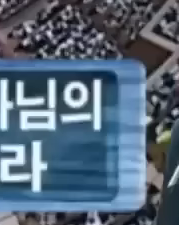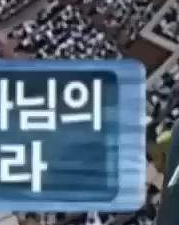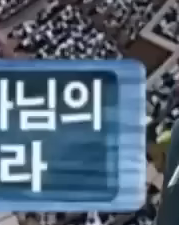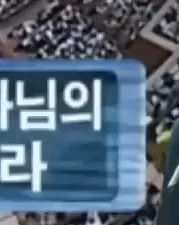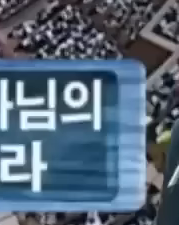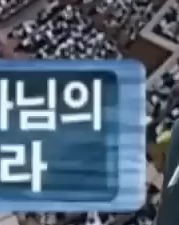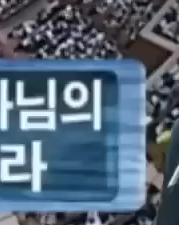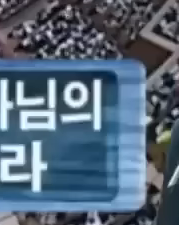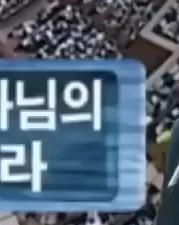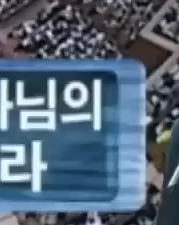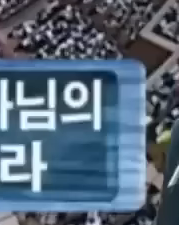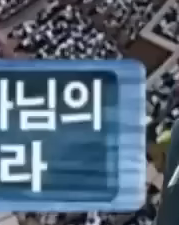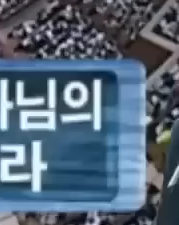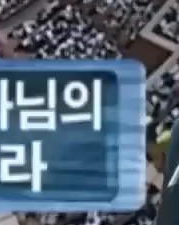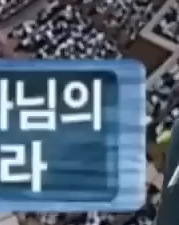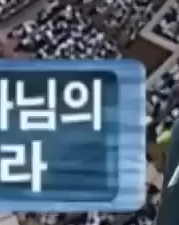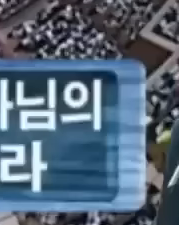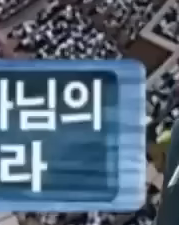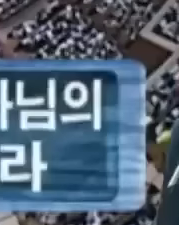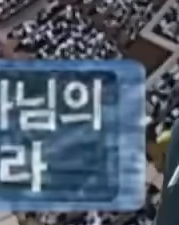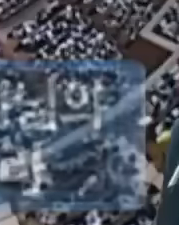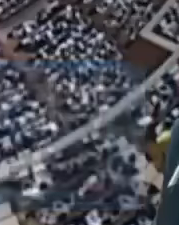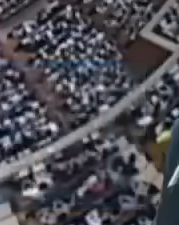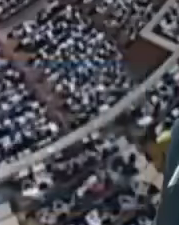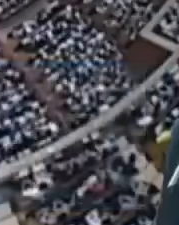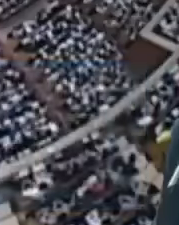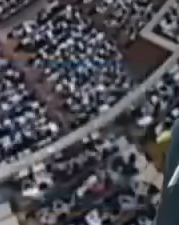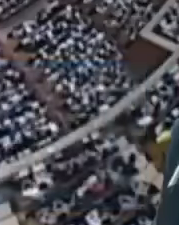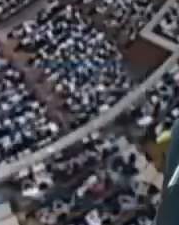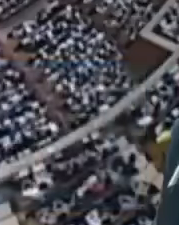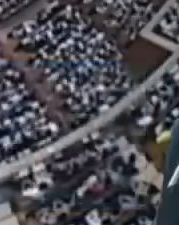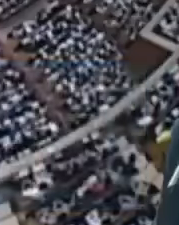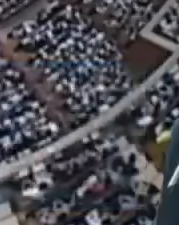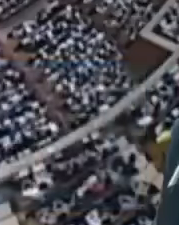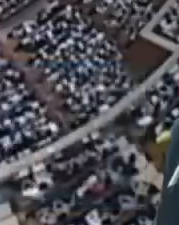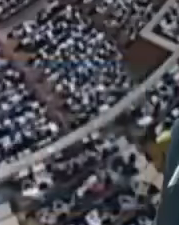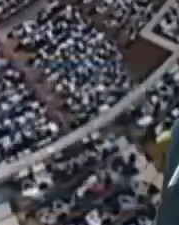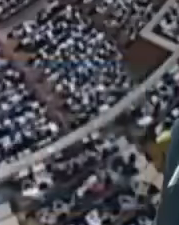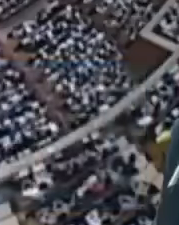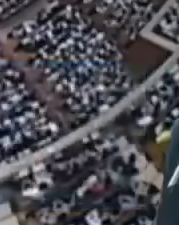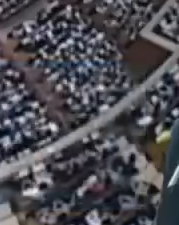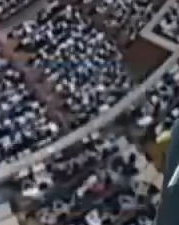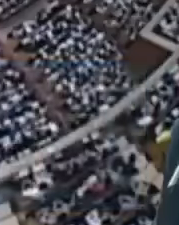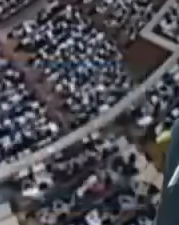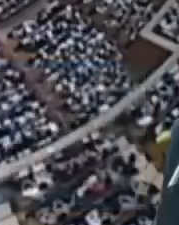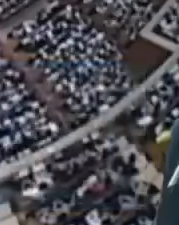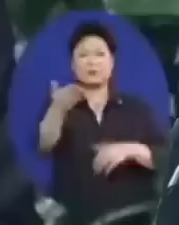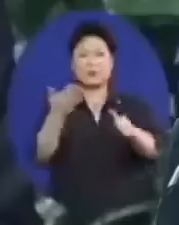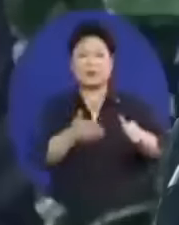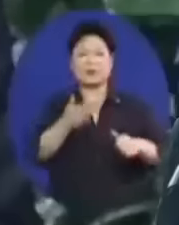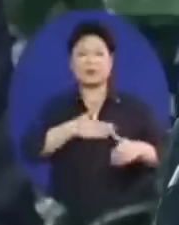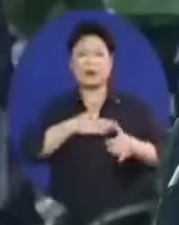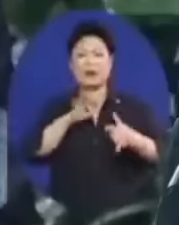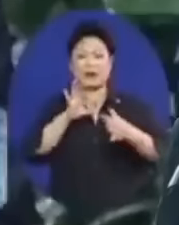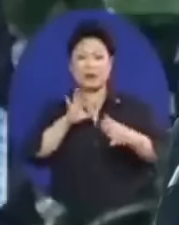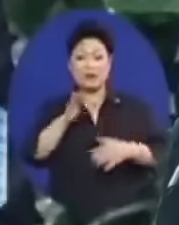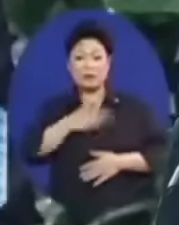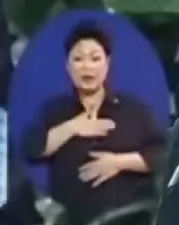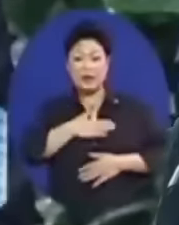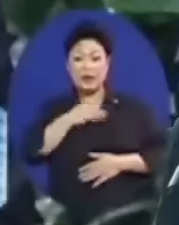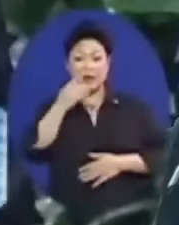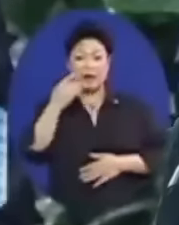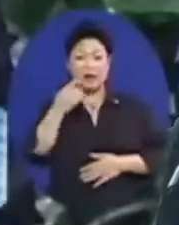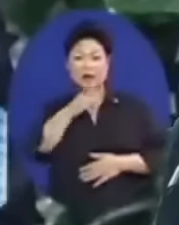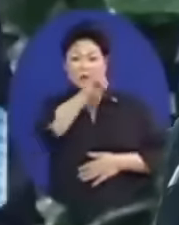하나님의 의가 되려 하심이라. 아멘. 오늘 저는 여러분에게 나의 정체성이란